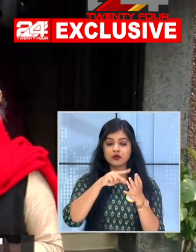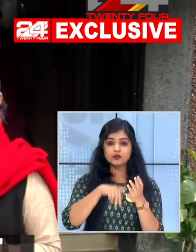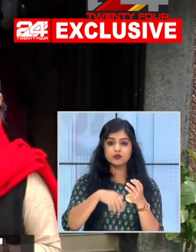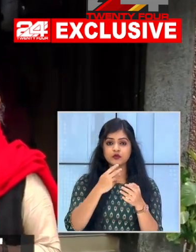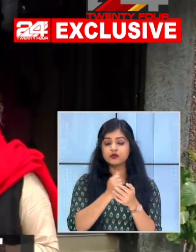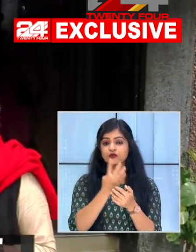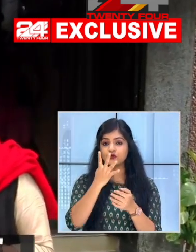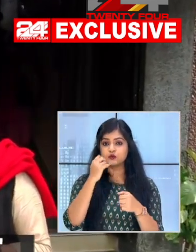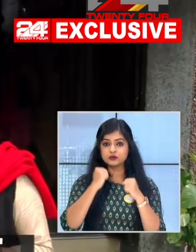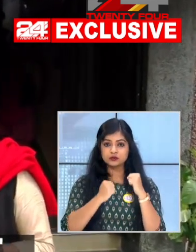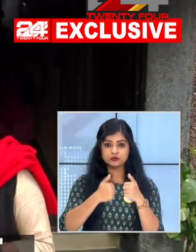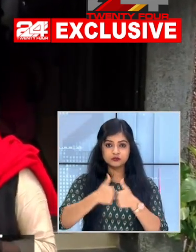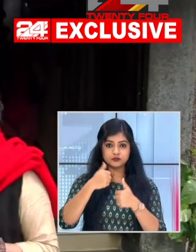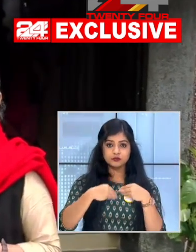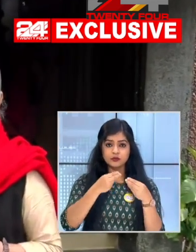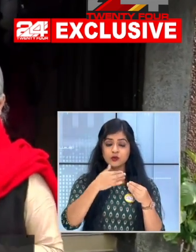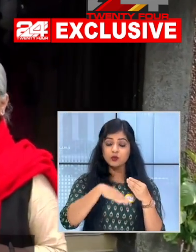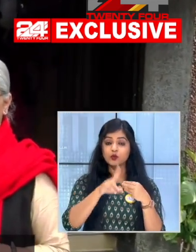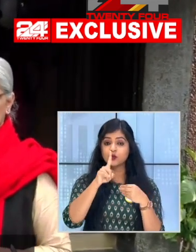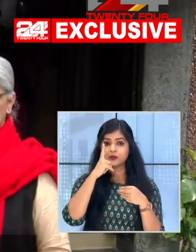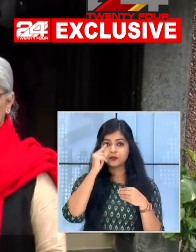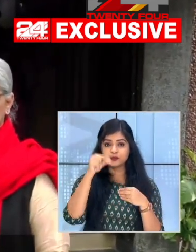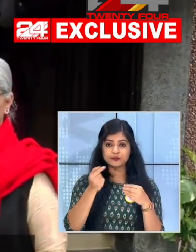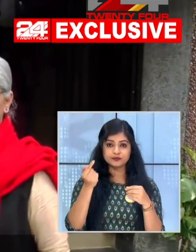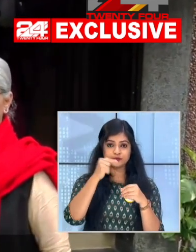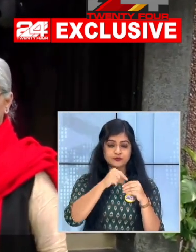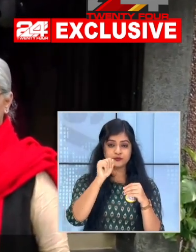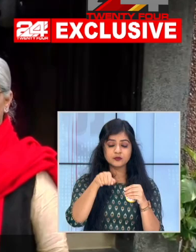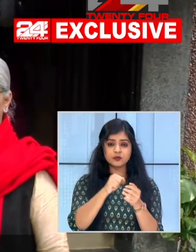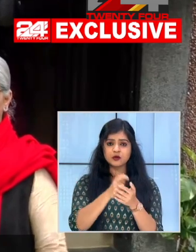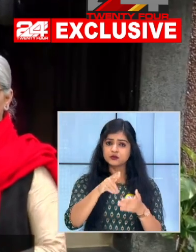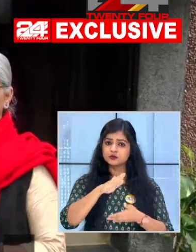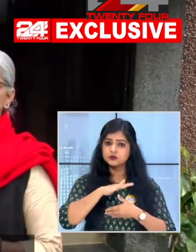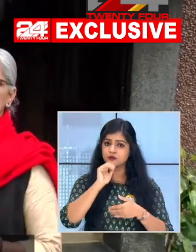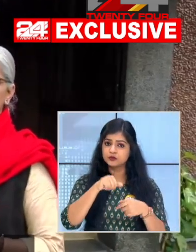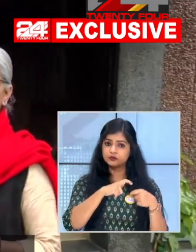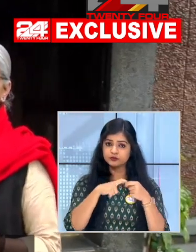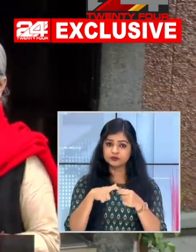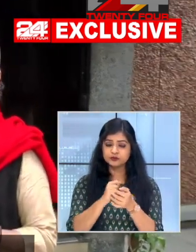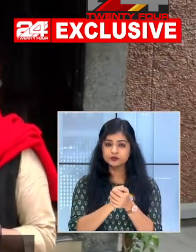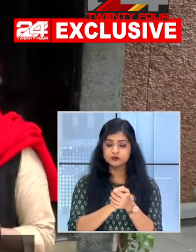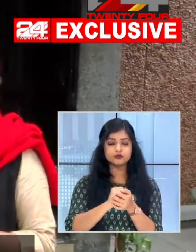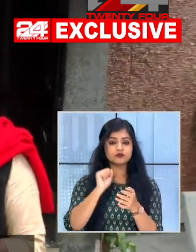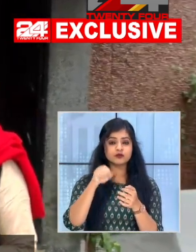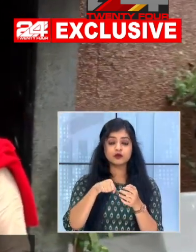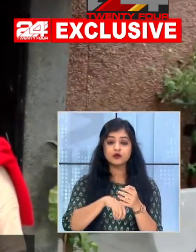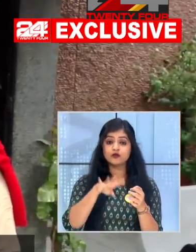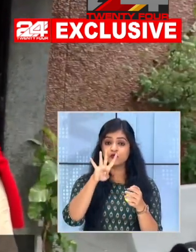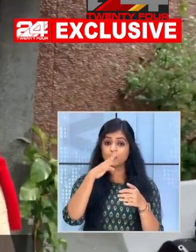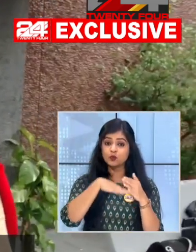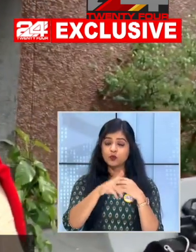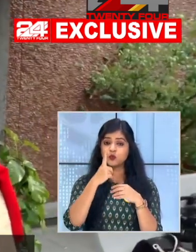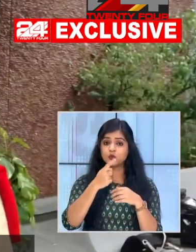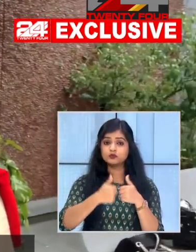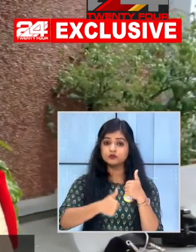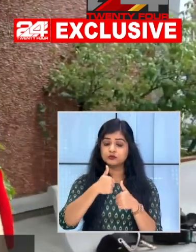സീറ്റുകളിൽ ഒരെണ്ണം ഒരു വനിതയെ സ്ഥാനാർത്ഥിയാക്കിയിരിക്കുന്നു. ഇതിൽ തൃപ്തിയാണോ? തീർച്ചയായും 4-1 എന്ന്